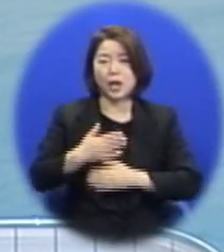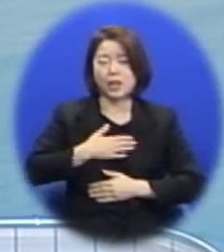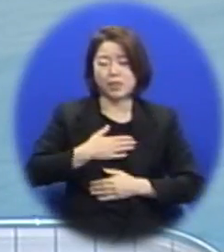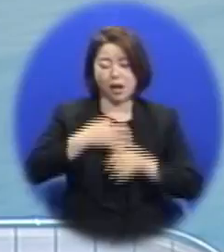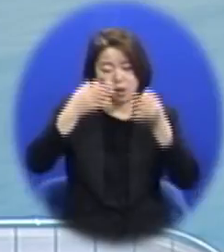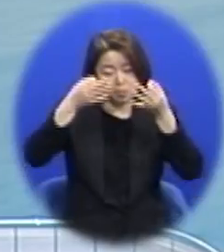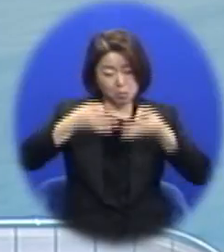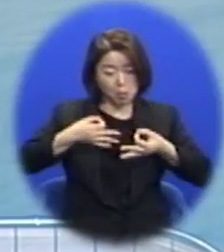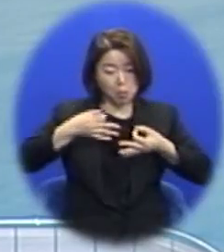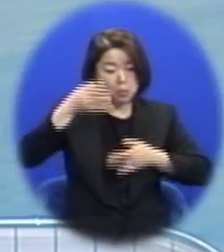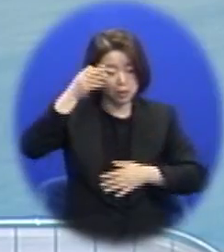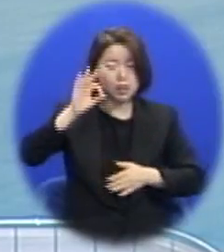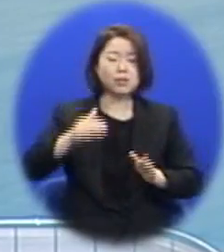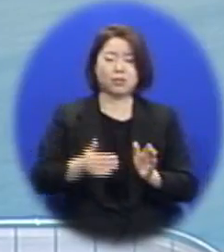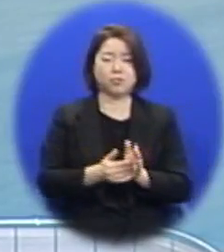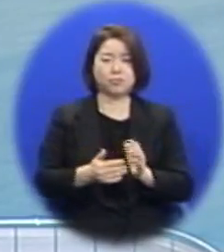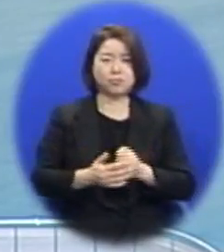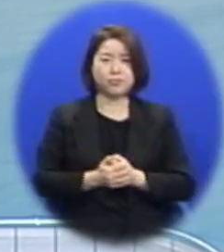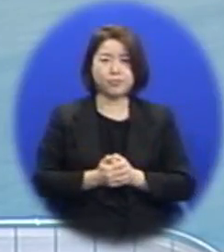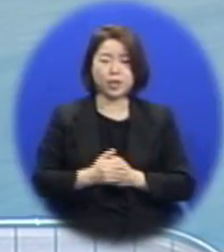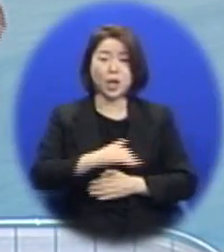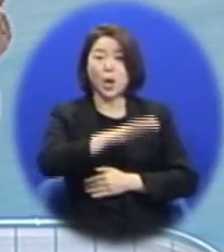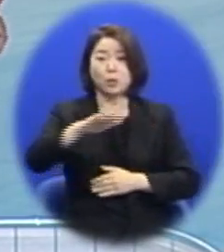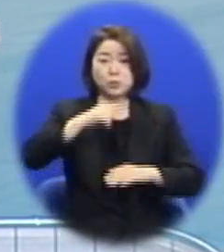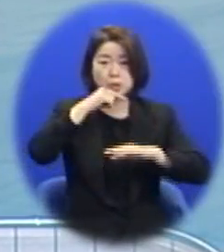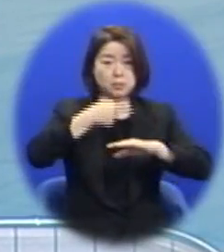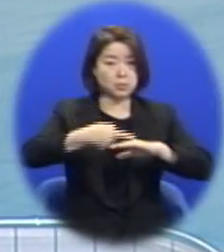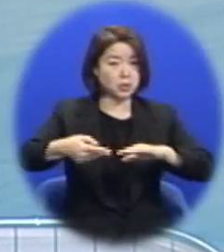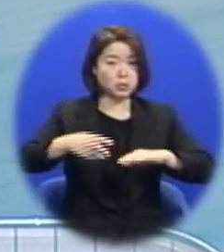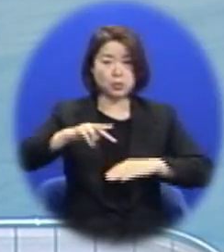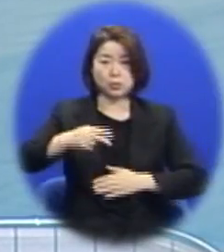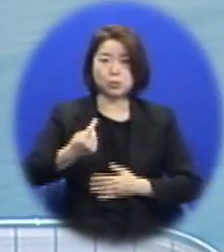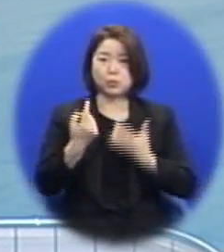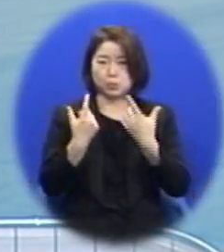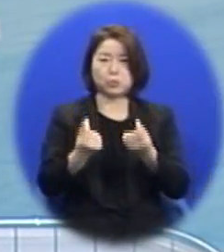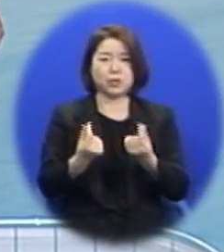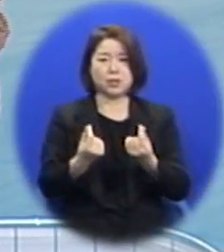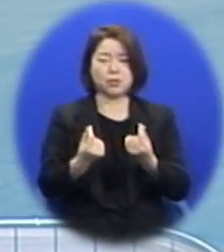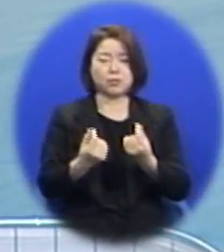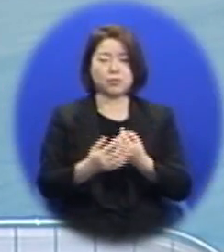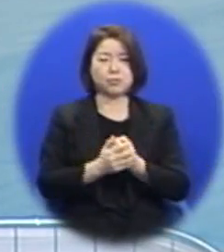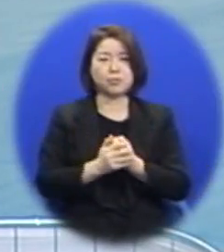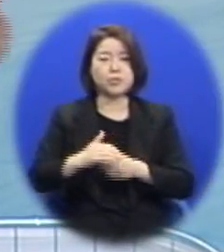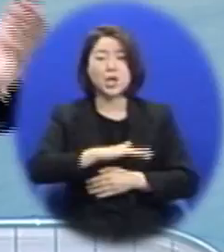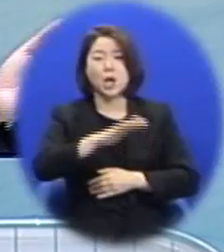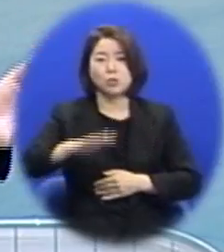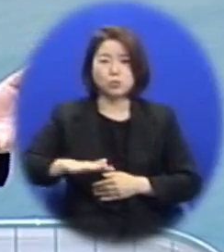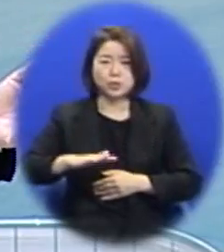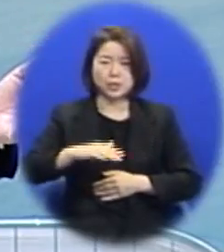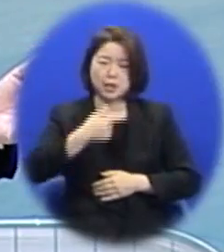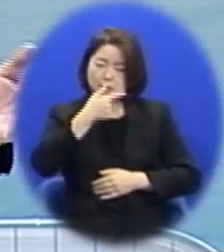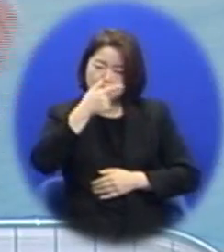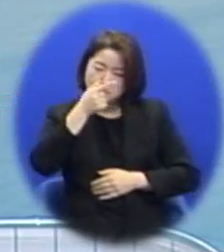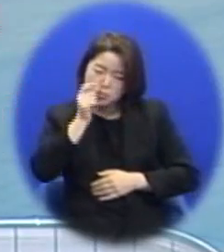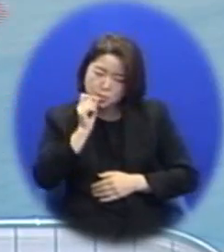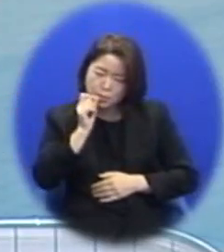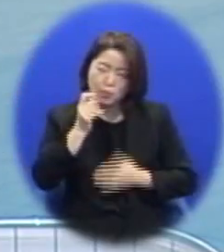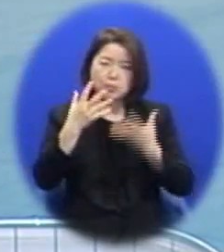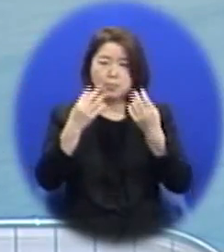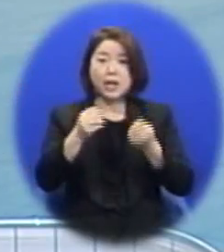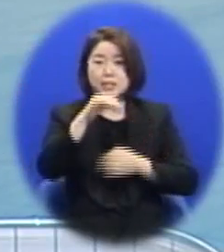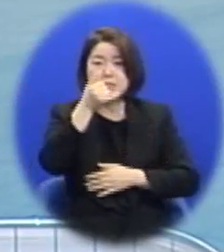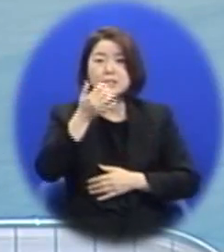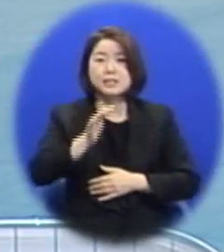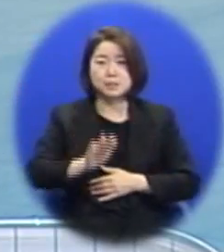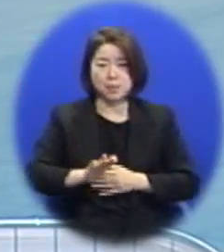깨달은 거예요. 우리 민족도 마찬가지입니다. 우리의 허물과 부족이 많지만 그것 때문에